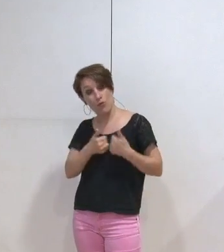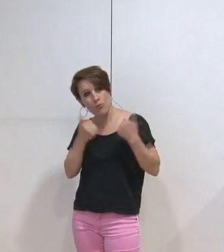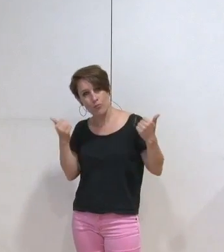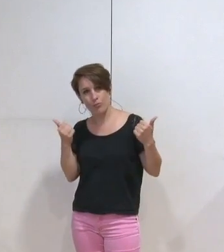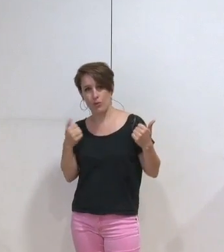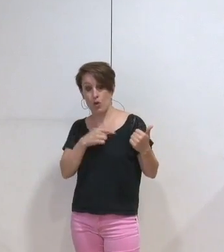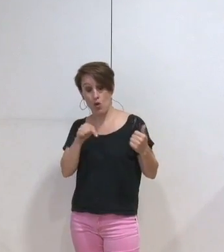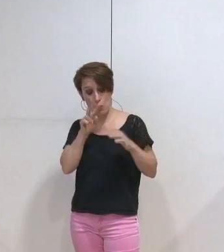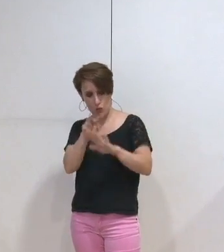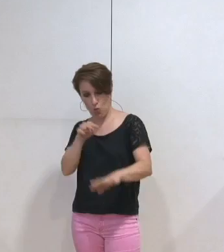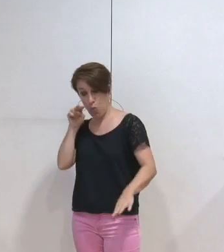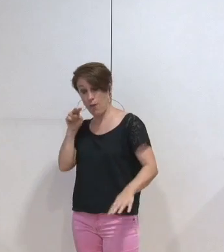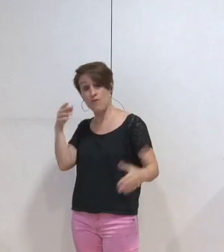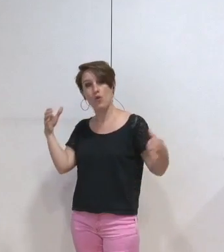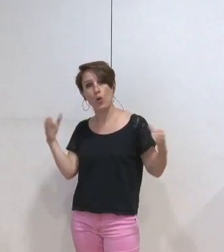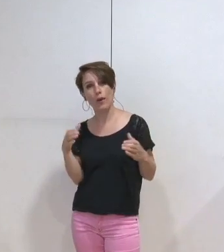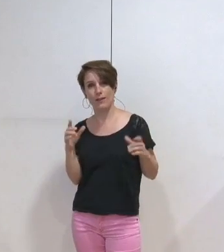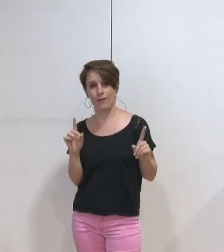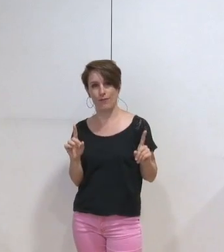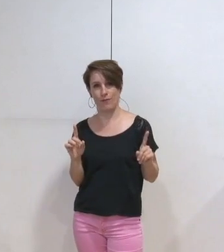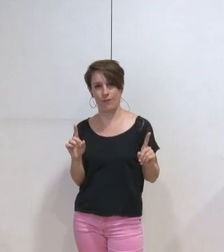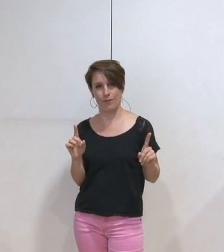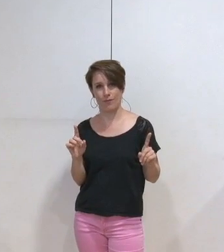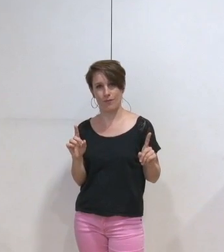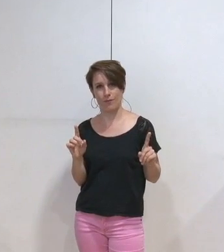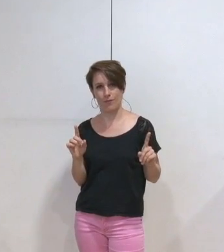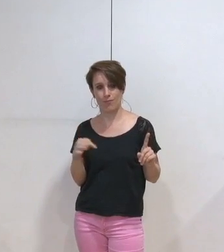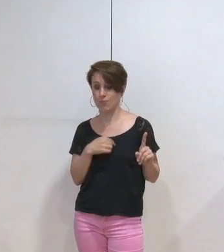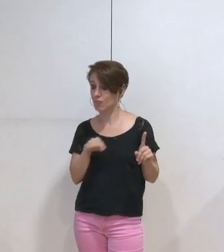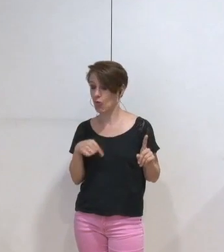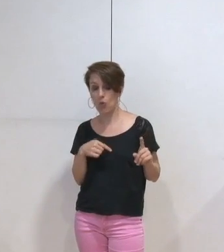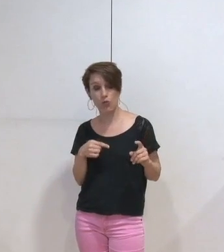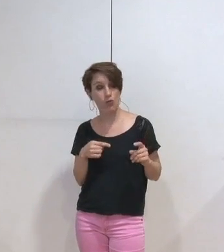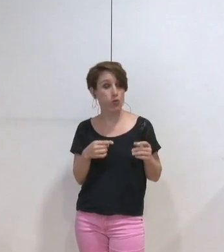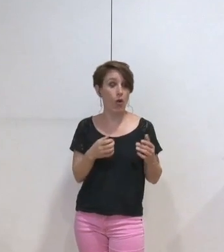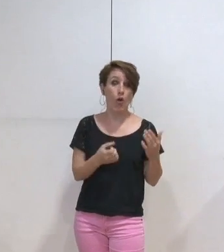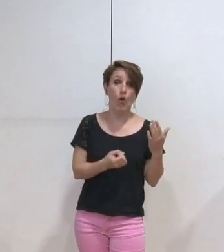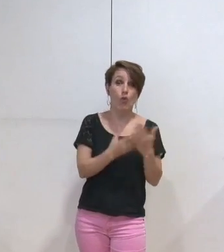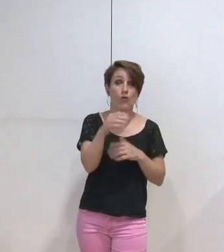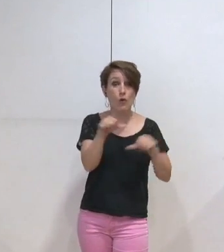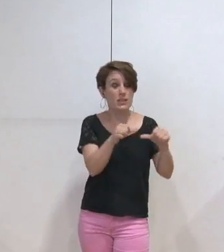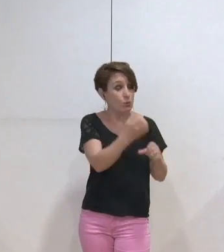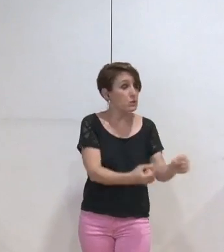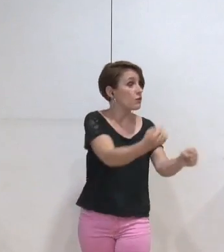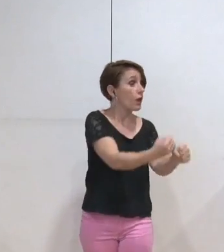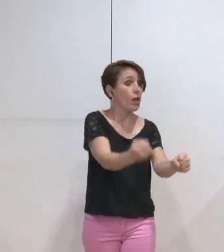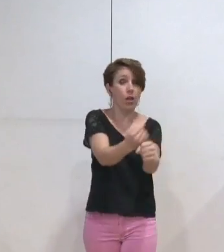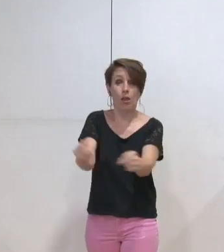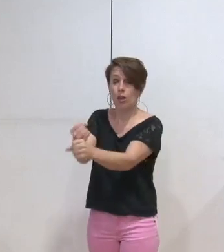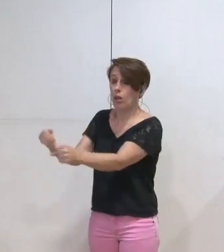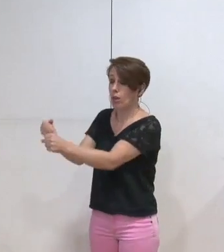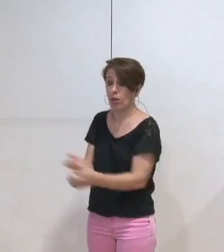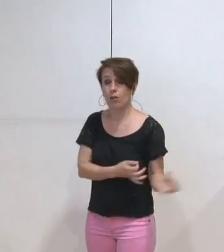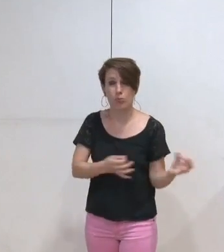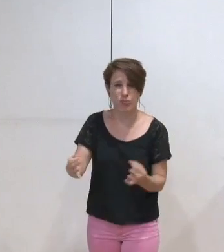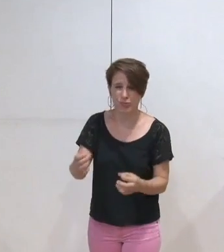collective et donc nous ne cherchons pas la recherche de dispositifs nouveaux en permanence car c'est pas comme cela que l'on fait bien